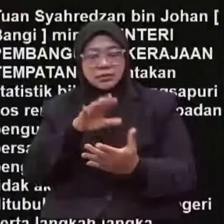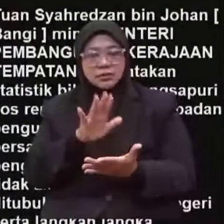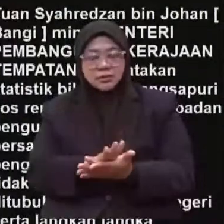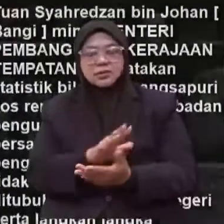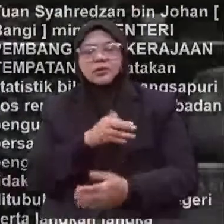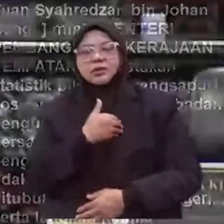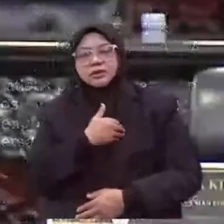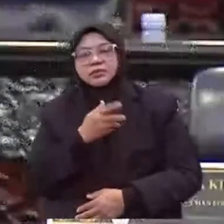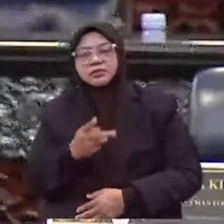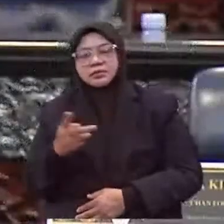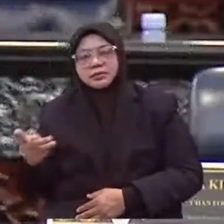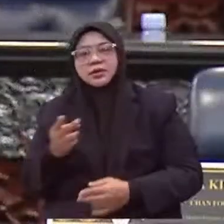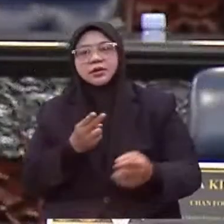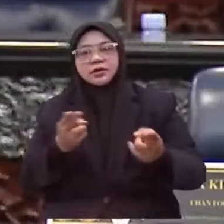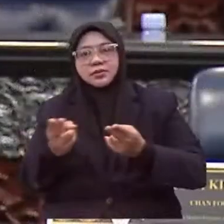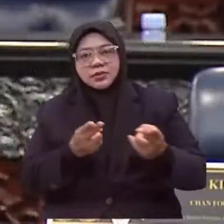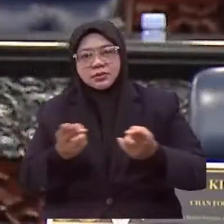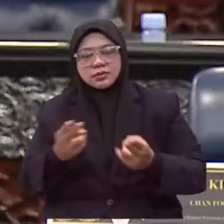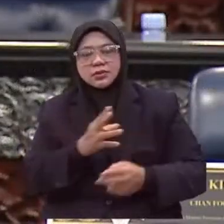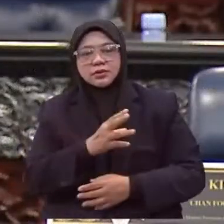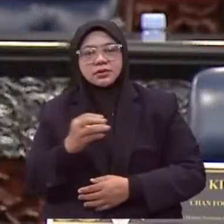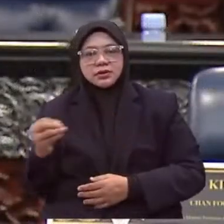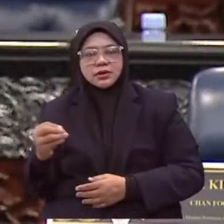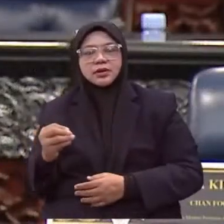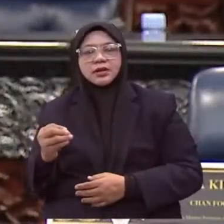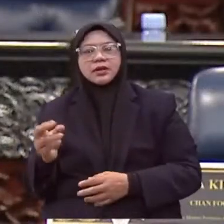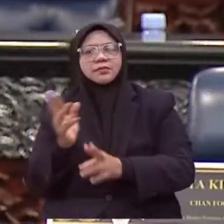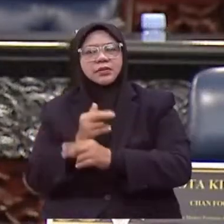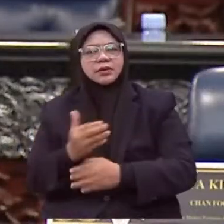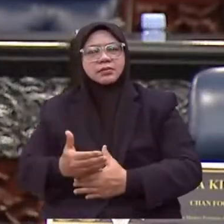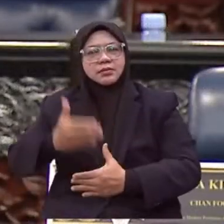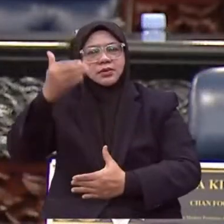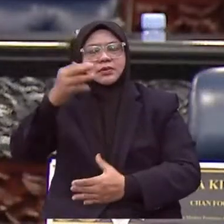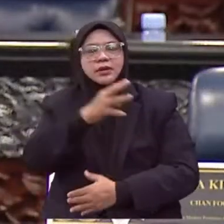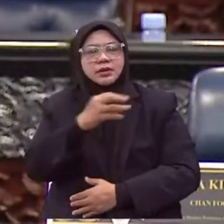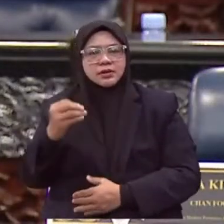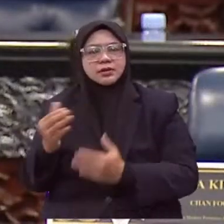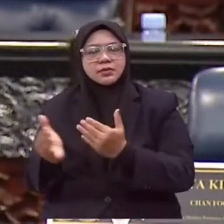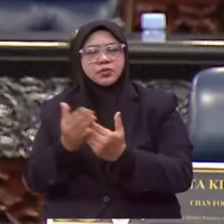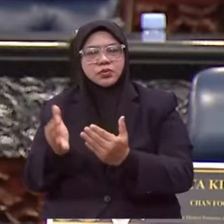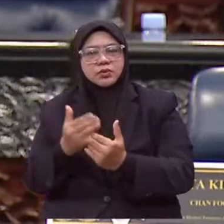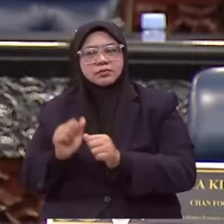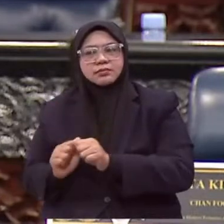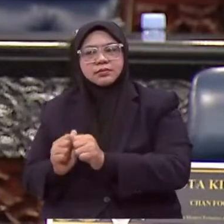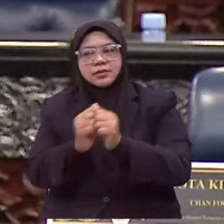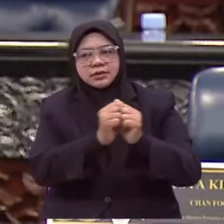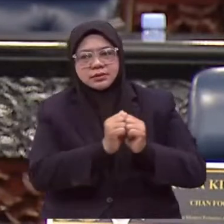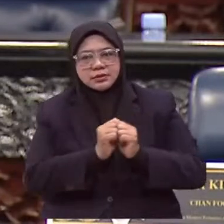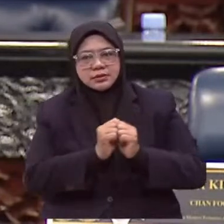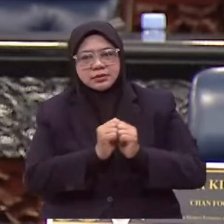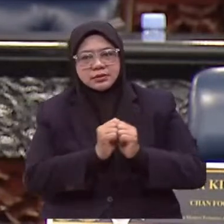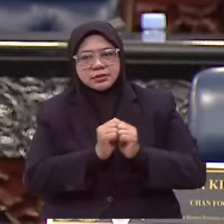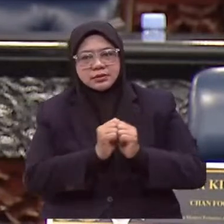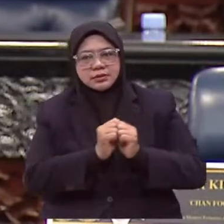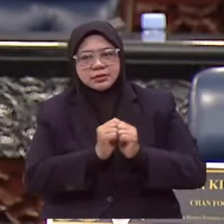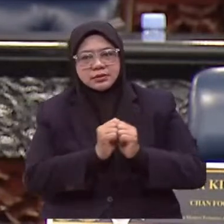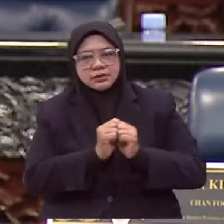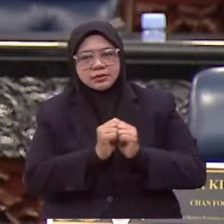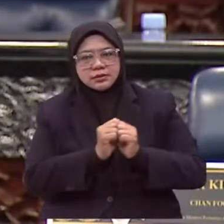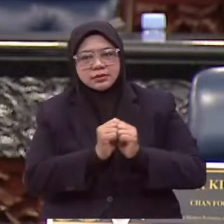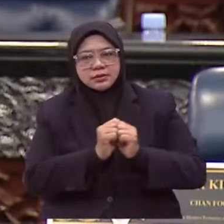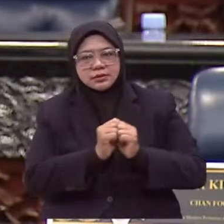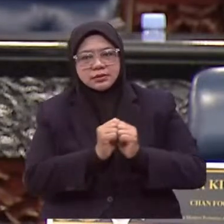seperti pengurusan dan penyelenggaraan bangunan serta kemudahan bersama pengurusan oleh jmb